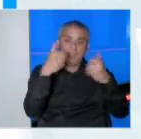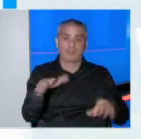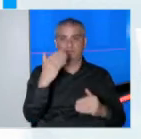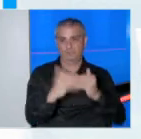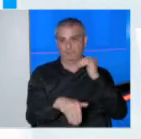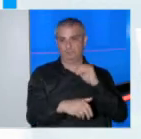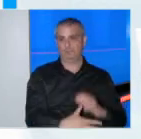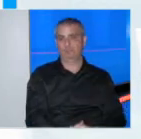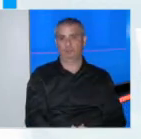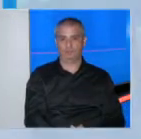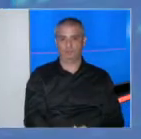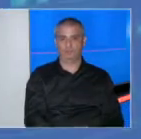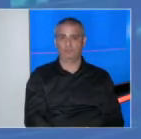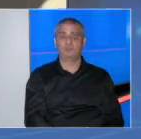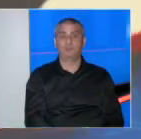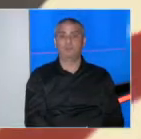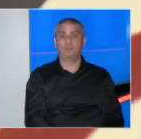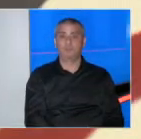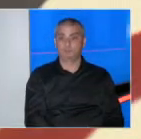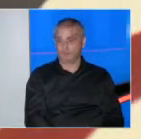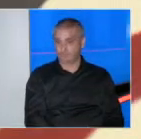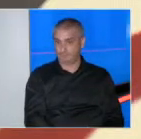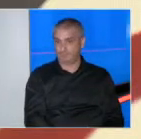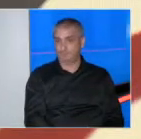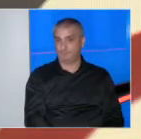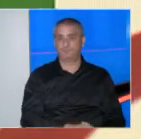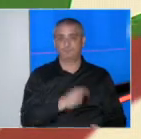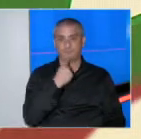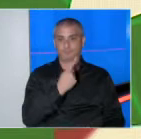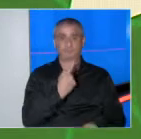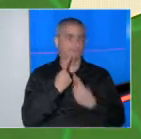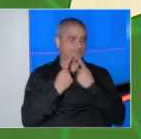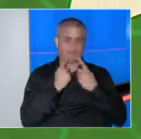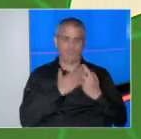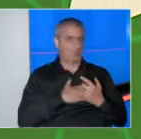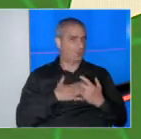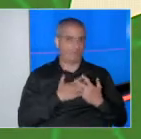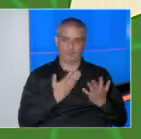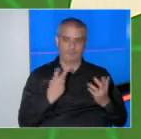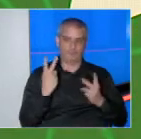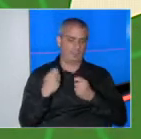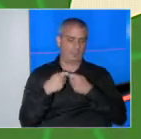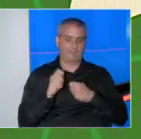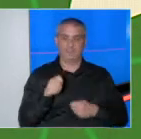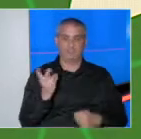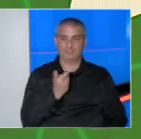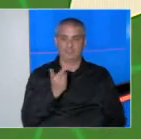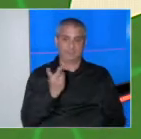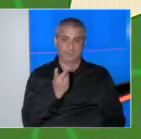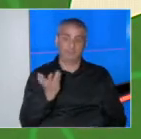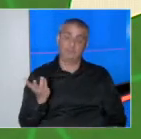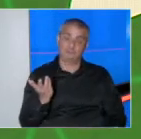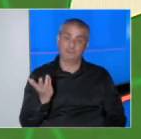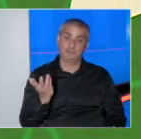שלך תפסיד בסוף. כן, צריך לומר, שיח לא נעים בין שני חברי הכנסת הללו